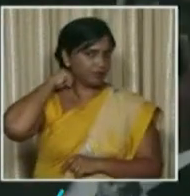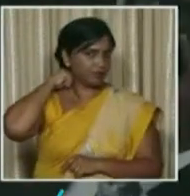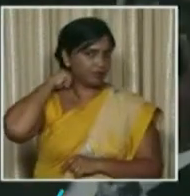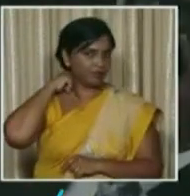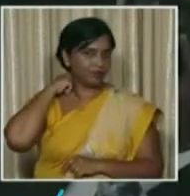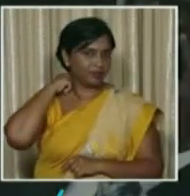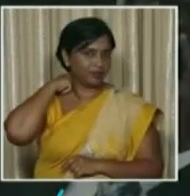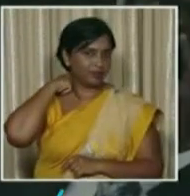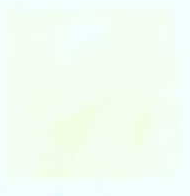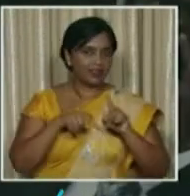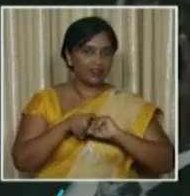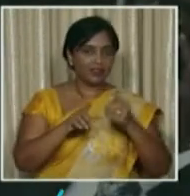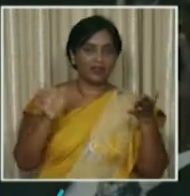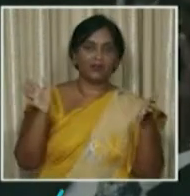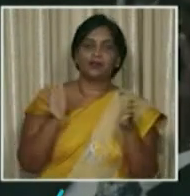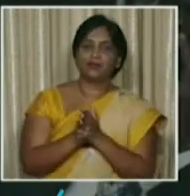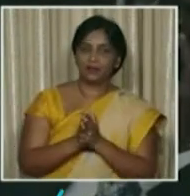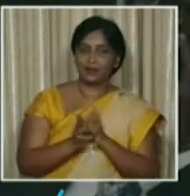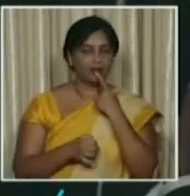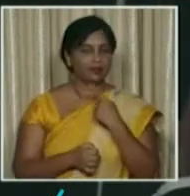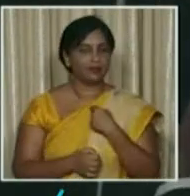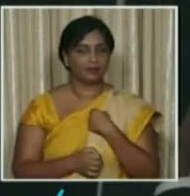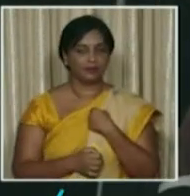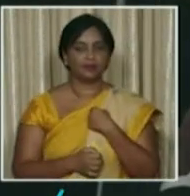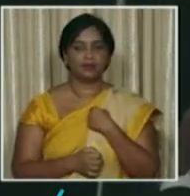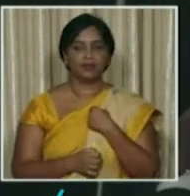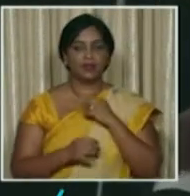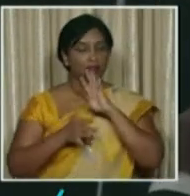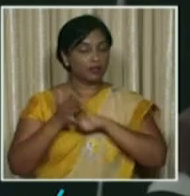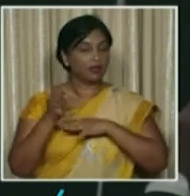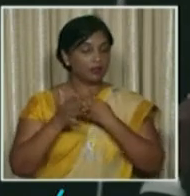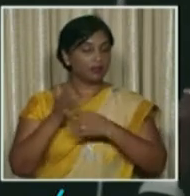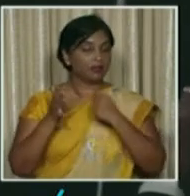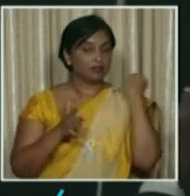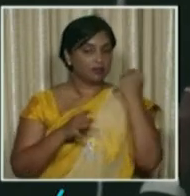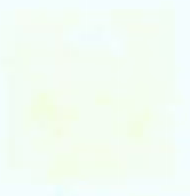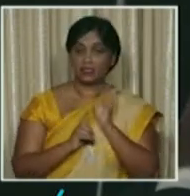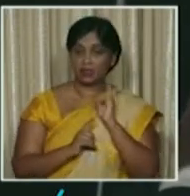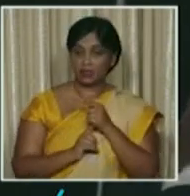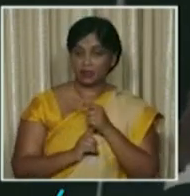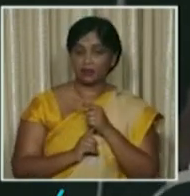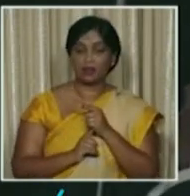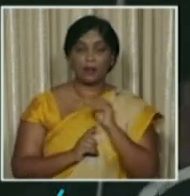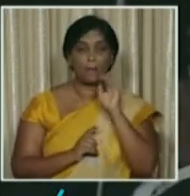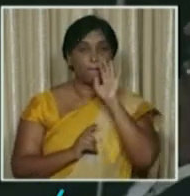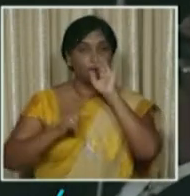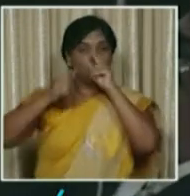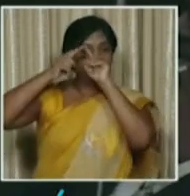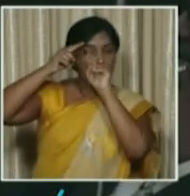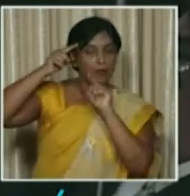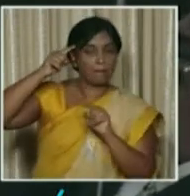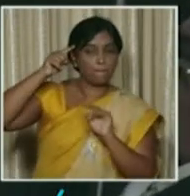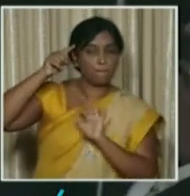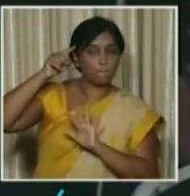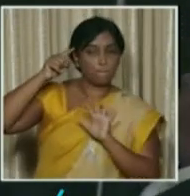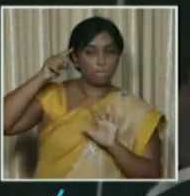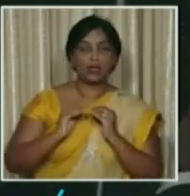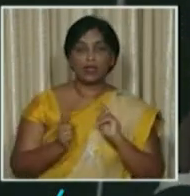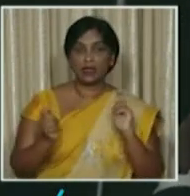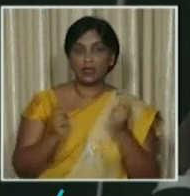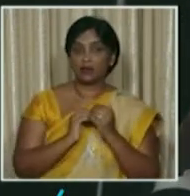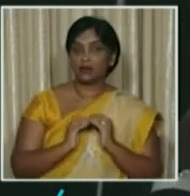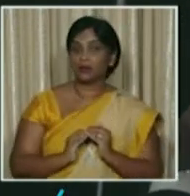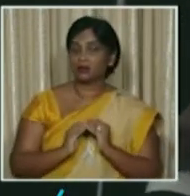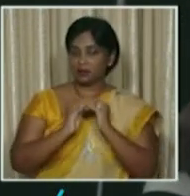500 ගන්න ඔය ටිකත් එකතු වෙනවා. ක්‍රිකට් ගැන කතා කරපු අයවැය කතාවේ ජනාධිපතිතුමාගේ 55 වෙනි යෝජනාව තමයි ක්‍රිකට් සංවර්ධන.